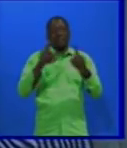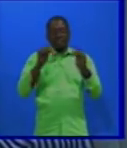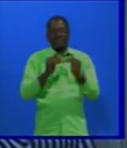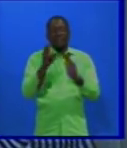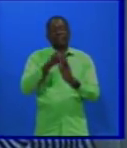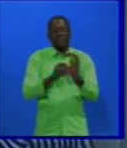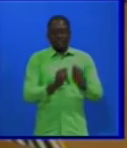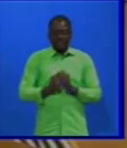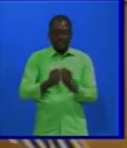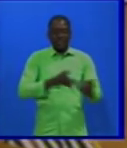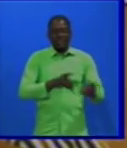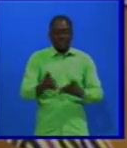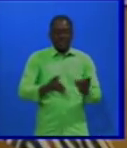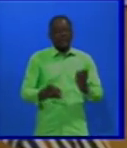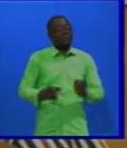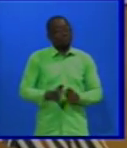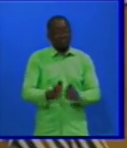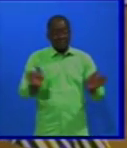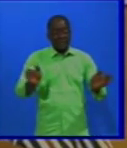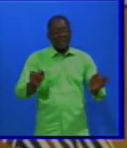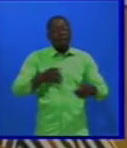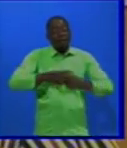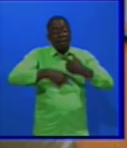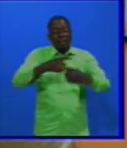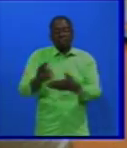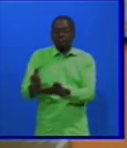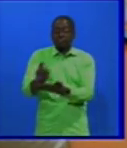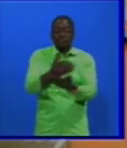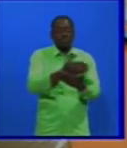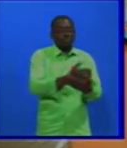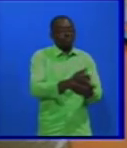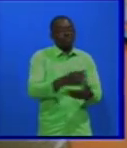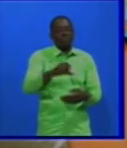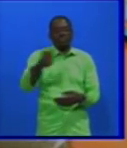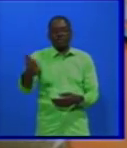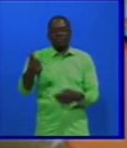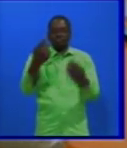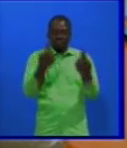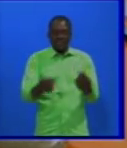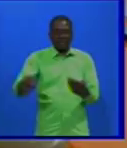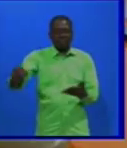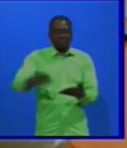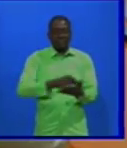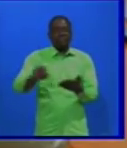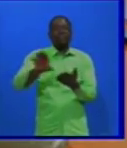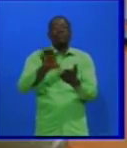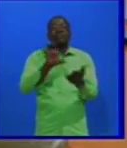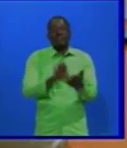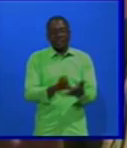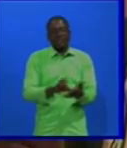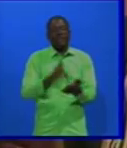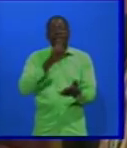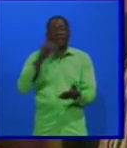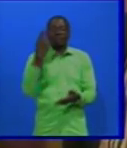la direction générale du fonds, de pouvoir aller à la mobilisation d'autres ressources. La présente signature de convention constitue donc une